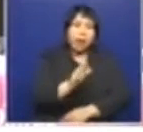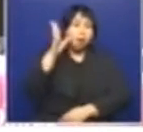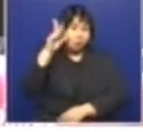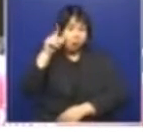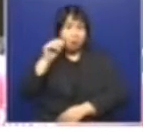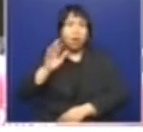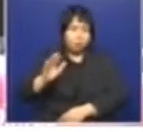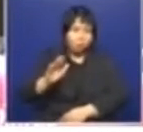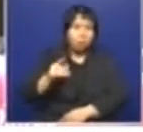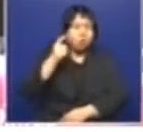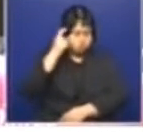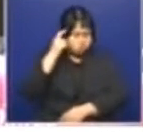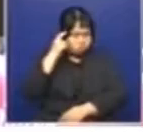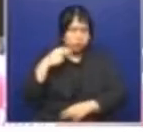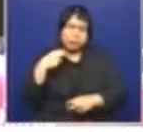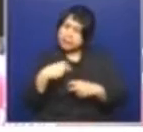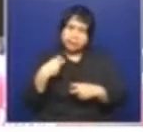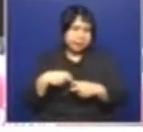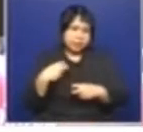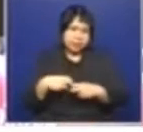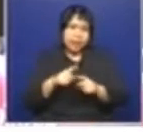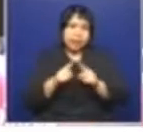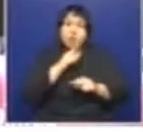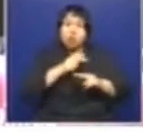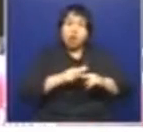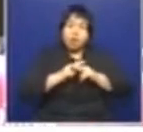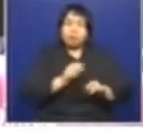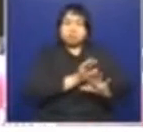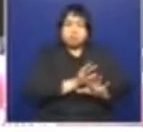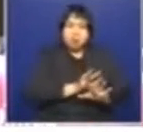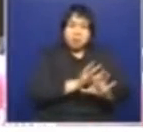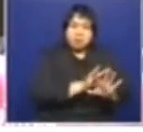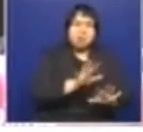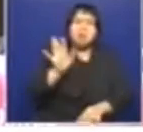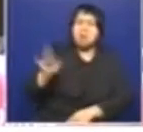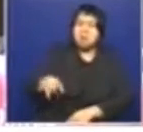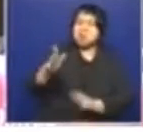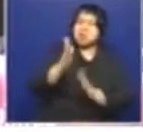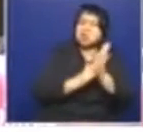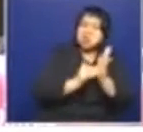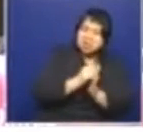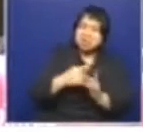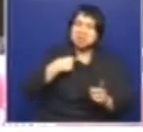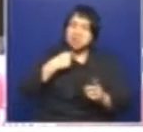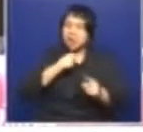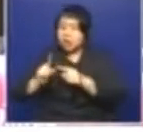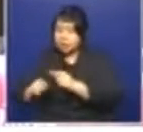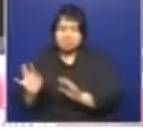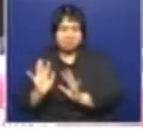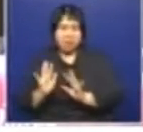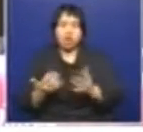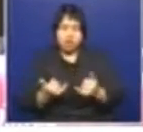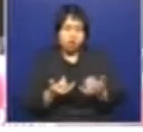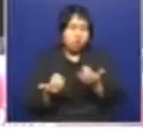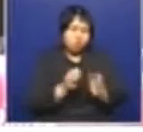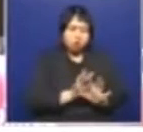ขาก็ลำบากสุดละแต่ถ้าเขาออกมาเดินเขาก็จะถูกป้ายว่าสีนั้นสีนี้แต่ลูกเขาออกมา